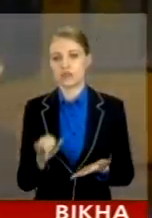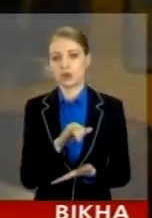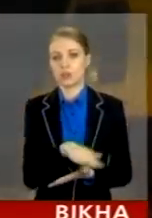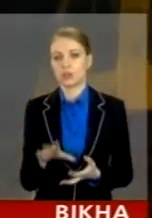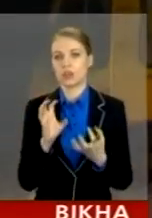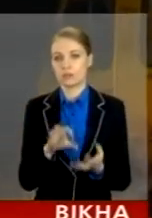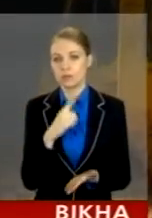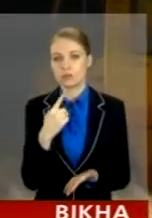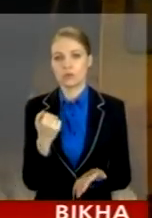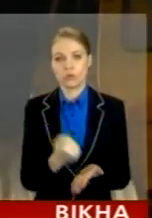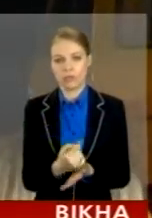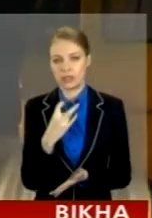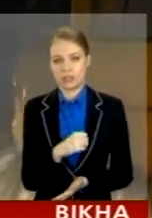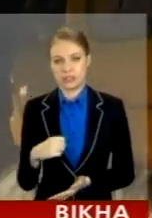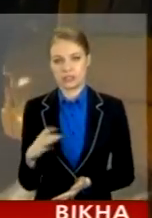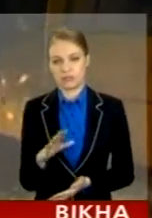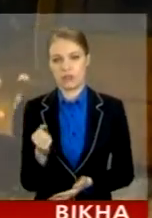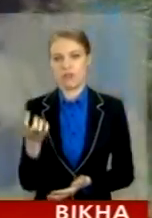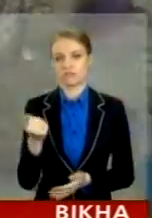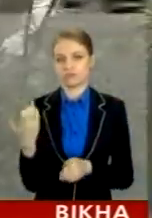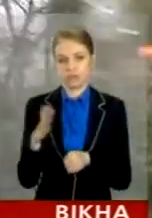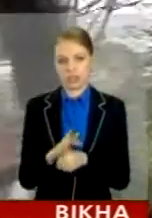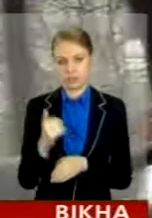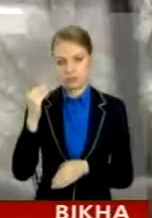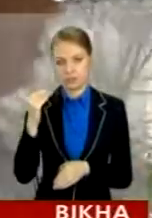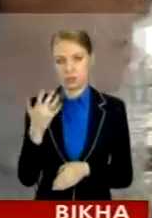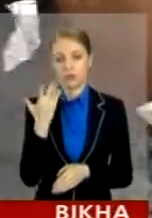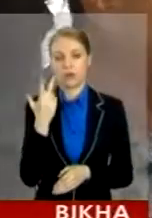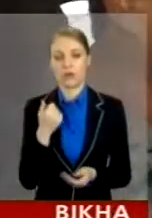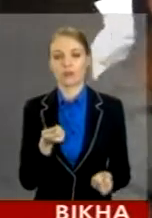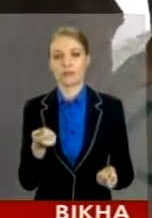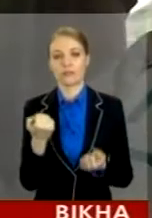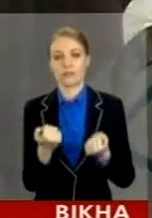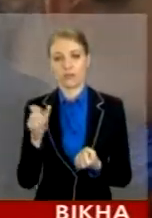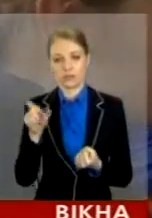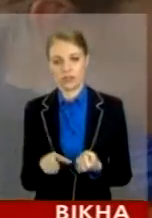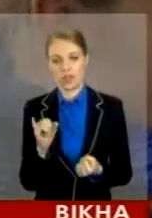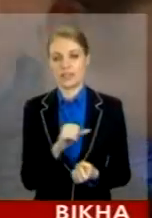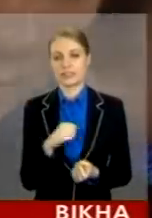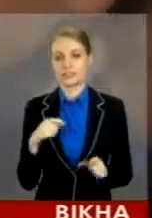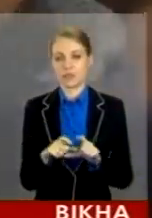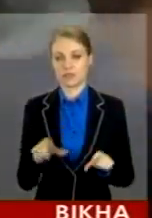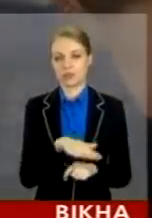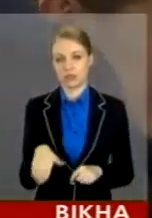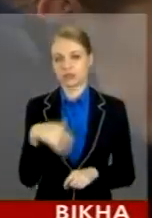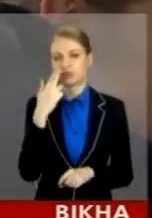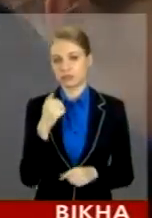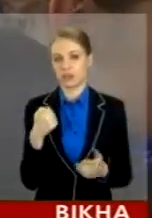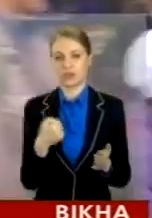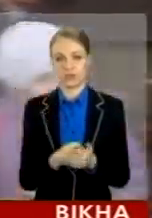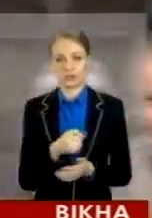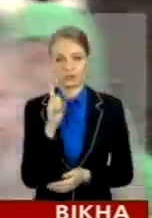автобусу ухвалювали не самі дістали вказівку з гори тимчасом водії рейсових автобусів та самі школярі звикають до